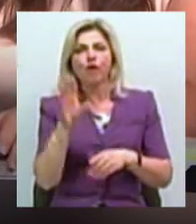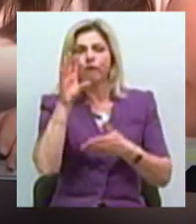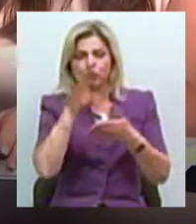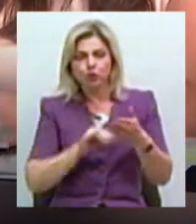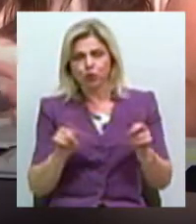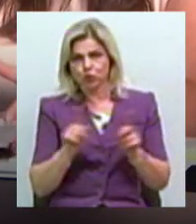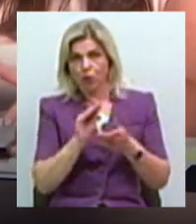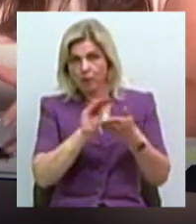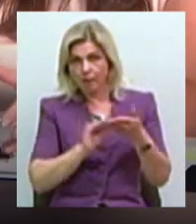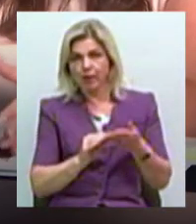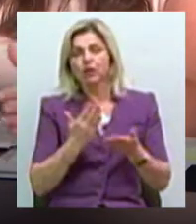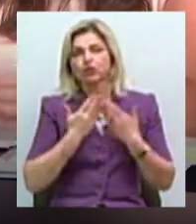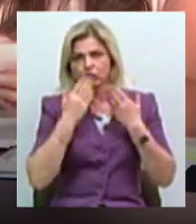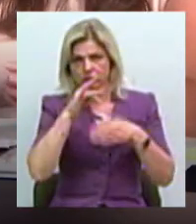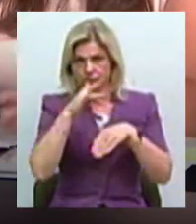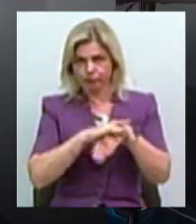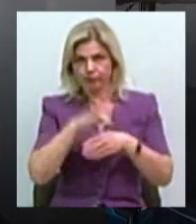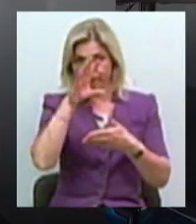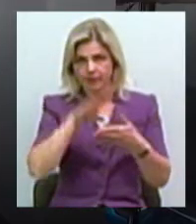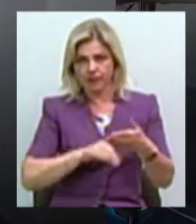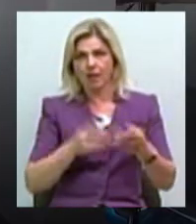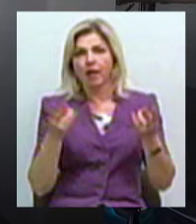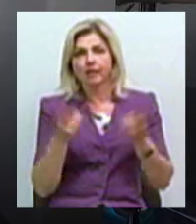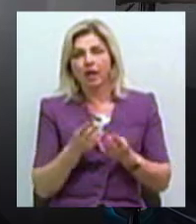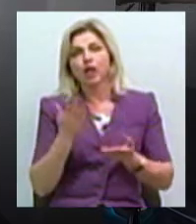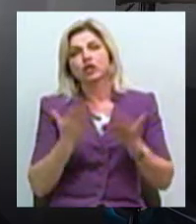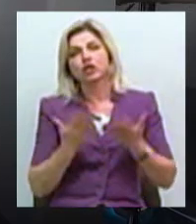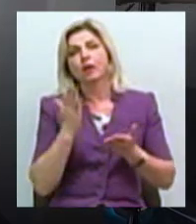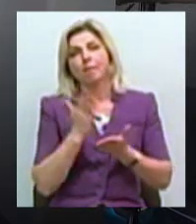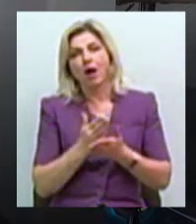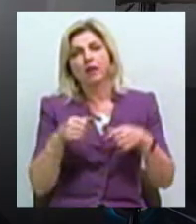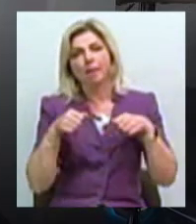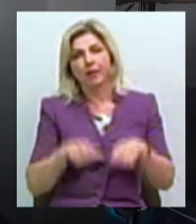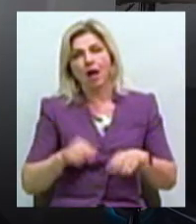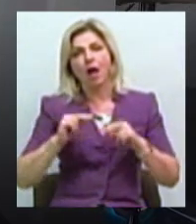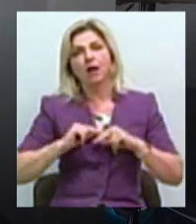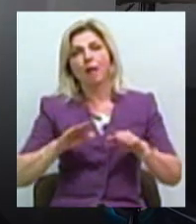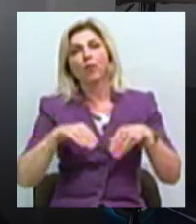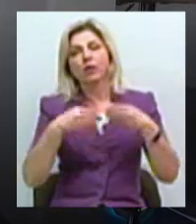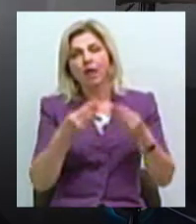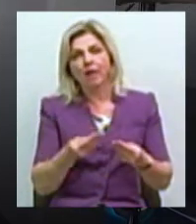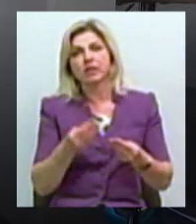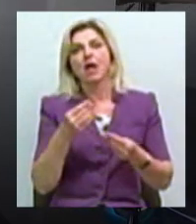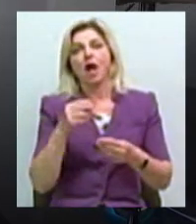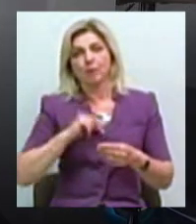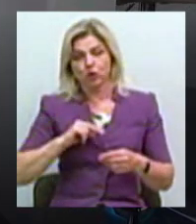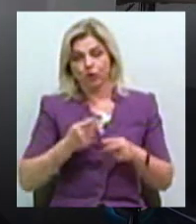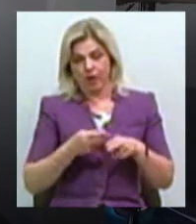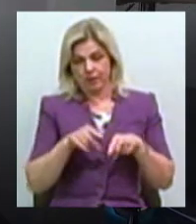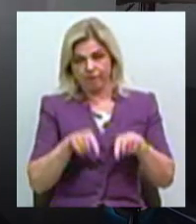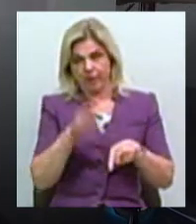обов'язково вичитати. Так само і з ним з документами. Необхідно прочитати, чи має право роботодавець працювати саме в цій країні, чи має право роботодавець